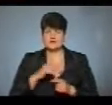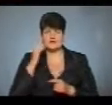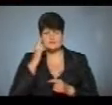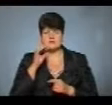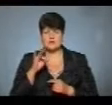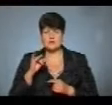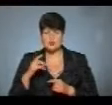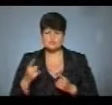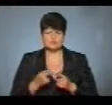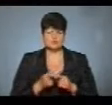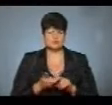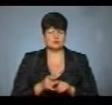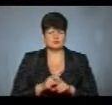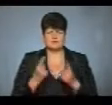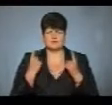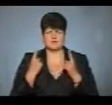країною, багато часу назад.